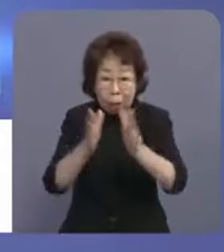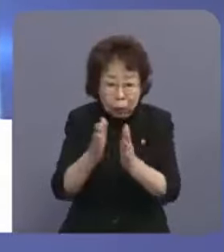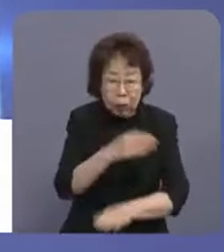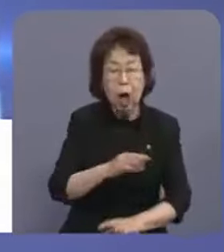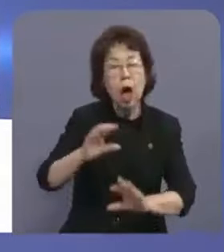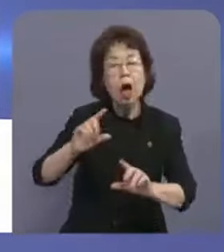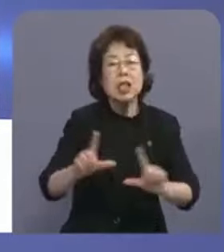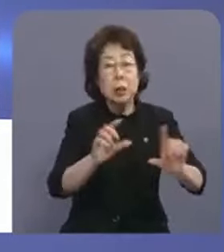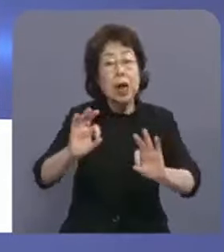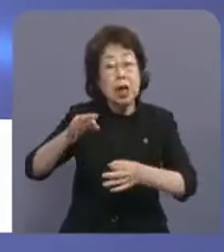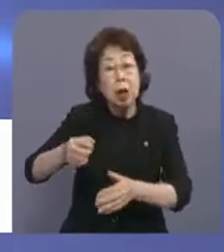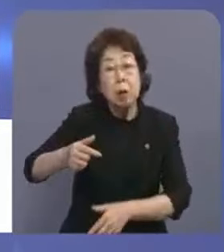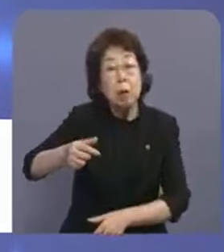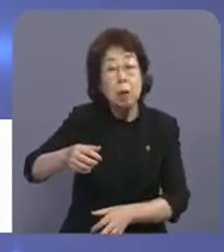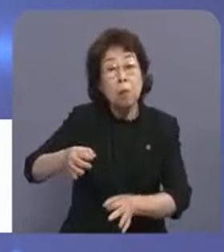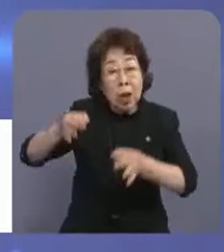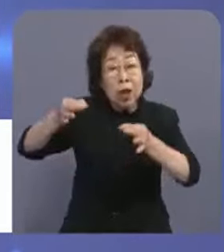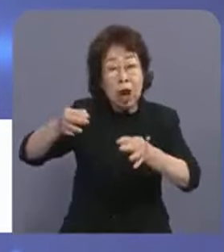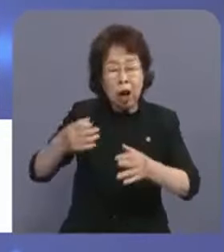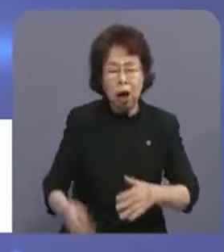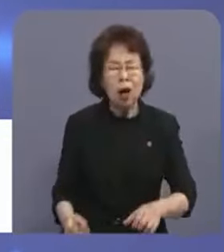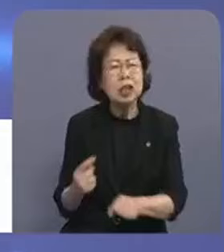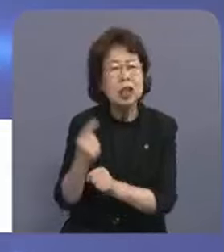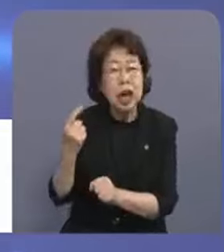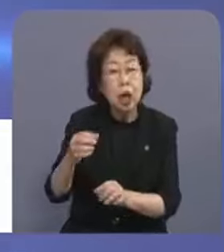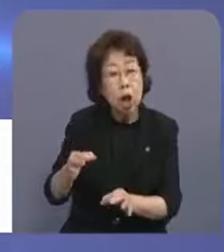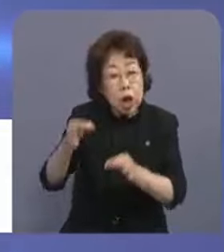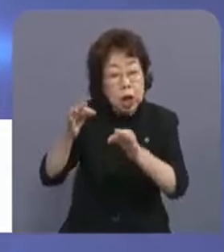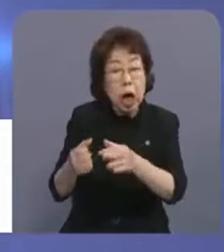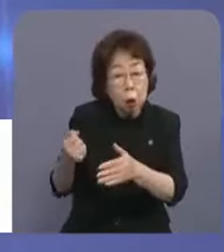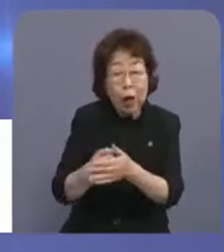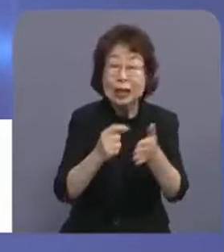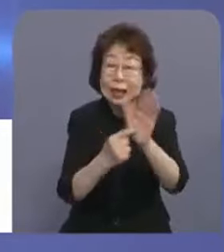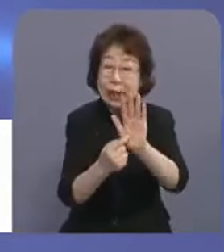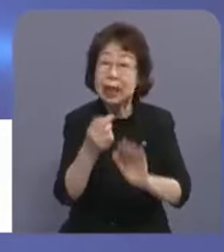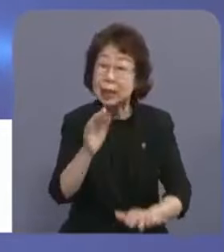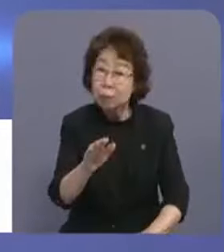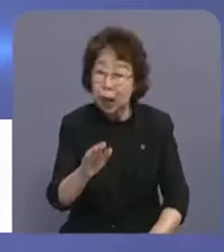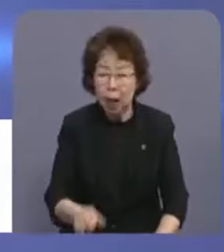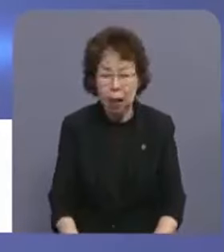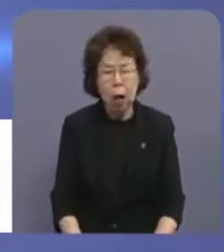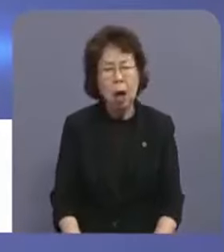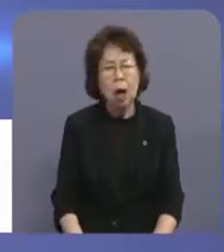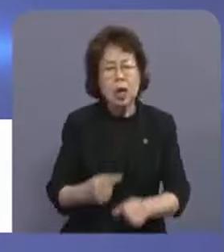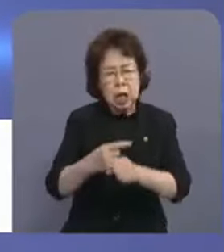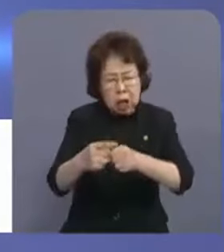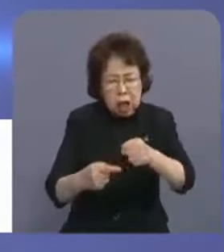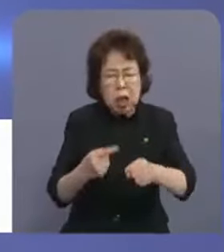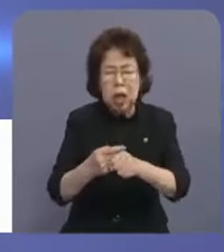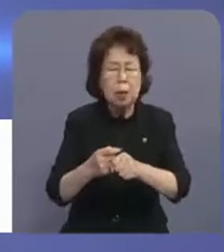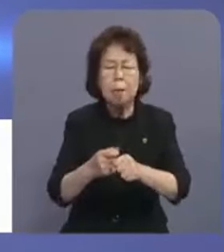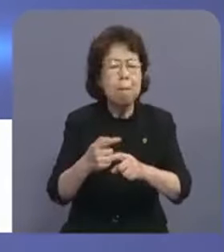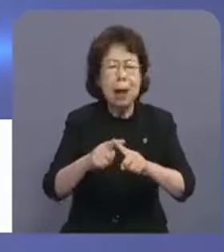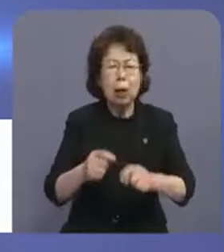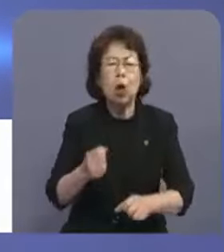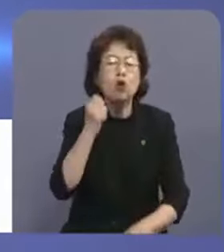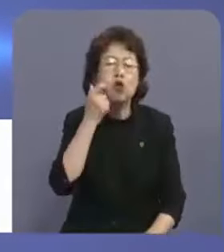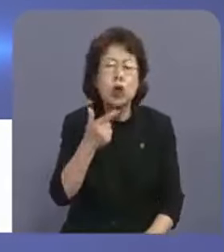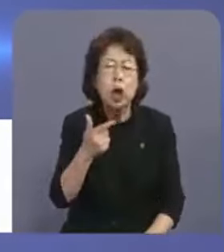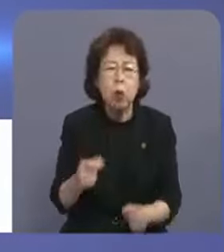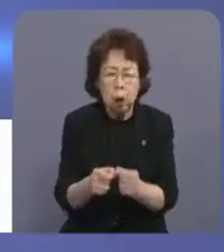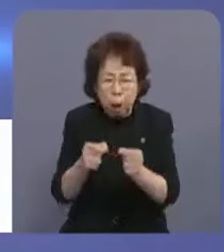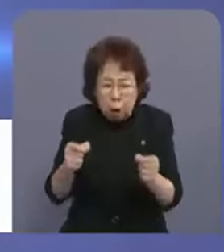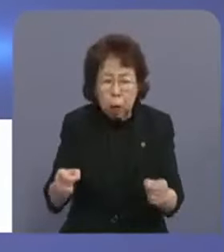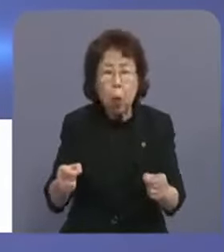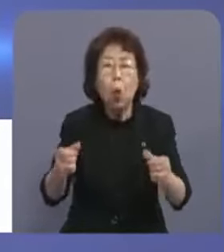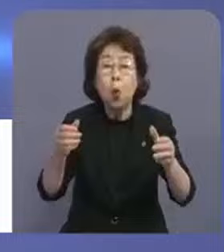대상을 늘리기로 하고 지난해에 이 인상안을 확정했는데요. 하지만 반년이 다 되도록 인상안이 반영되지 않고